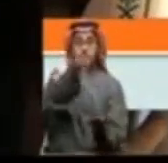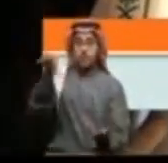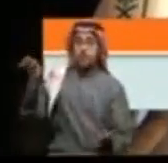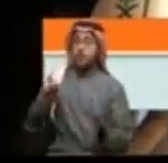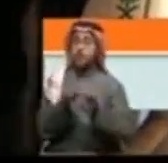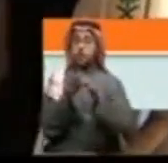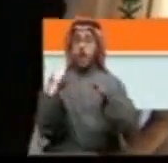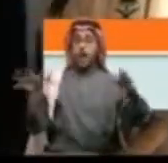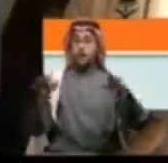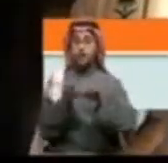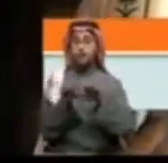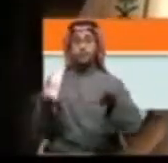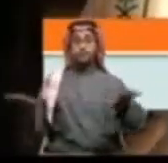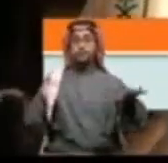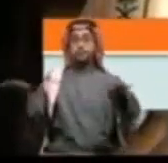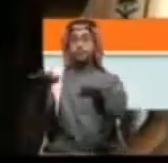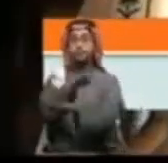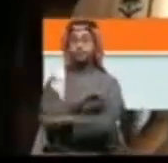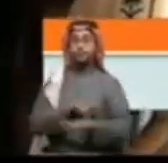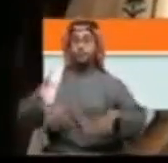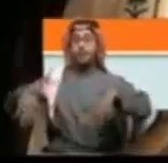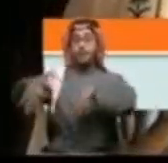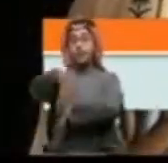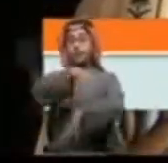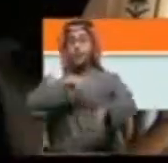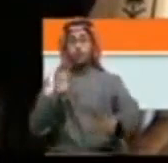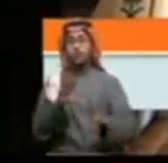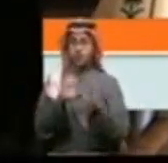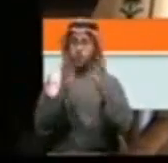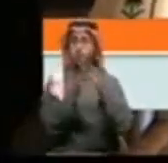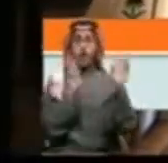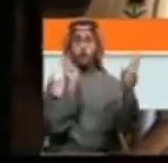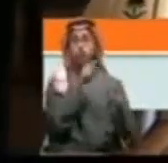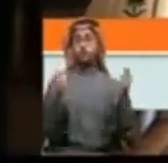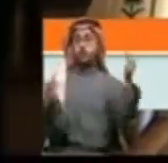الحمد منتشرين في الجناح، في منهم اللي مهتم للشعر النبطي، وفي منهم المهتم